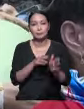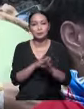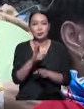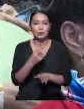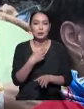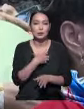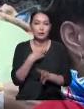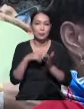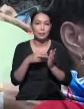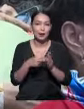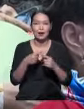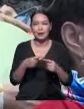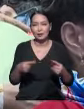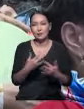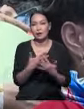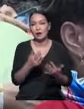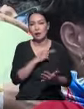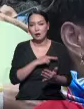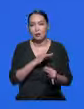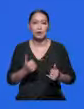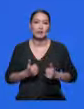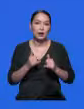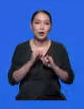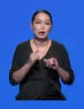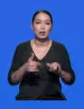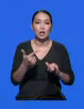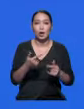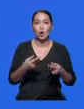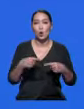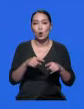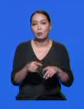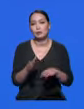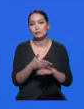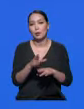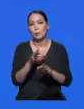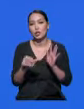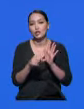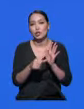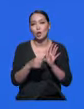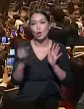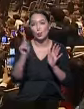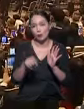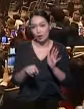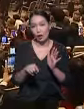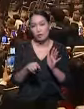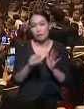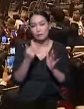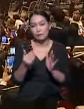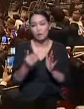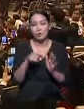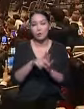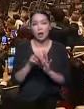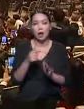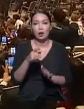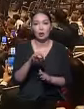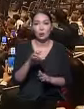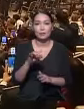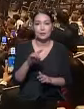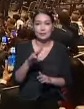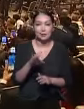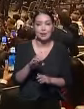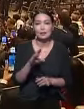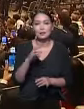в различных сферах и вклад в развитие гражданского общества распределились по 6 номинациям. В их числе агробизнес, креативная